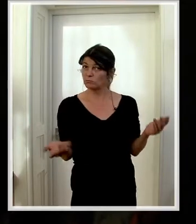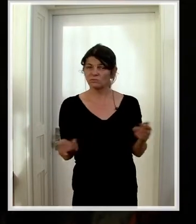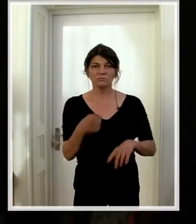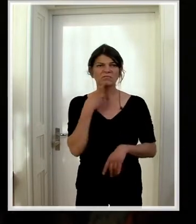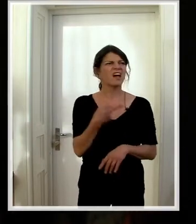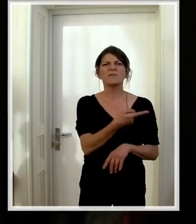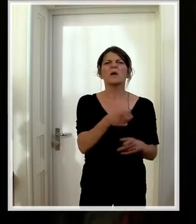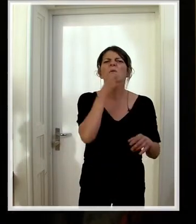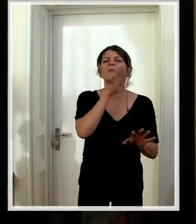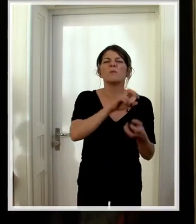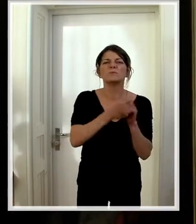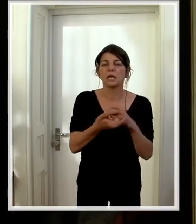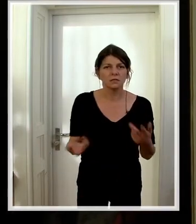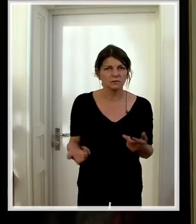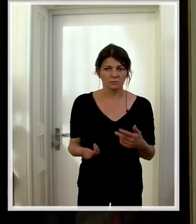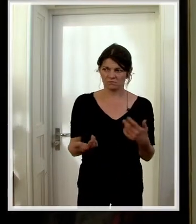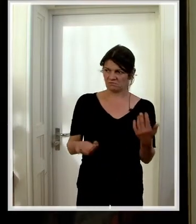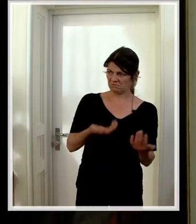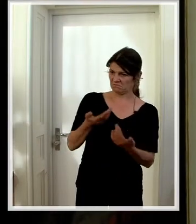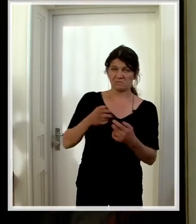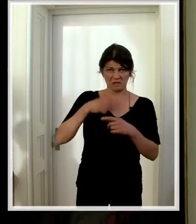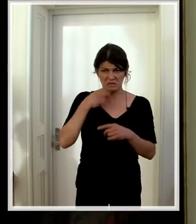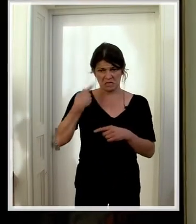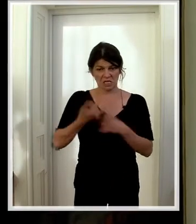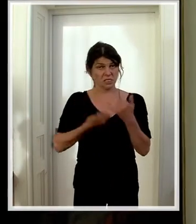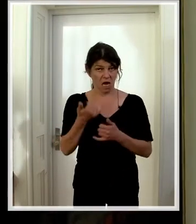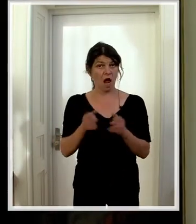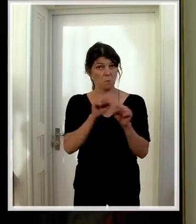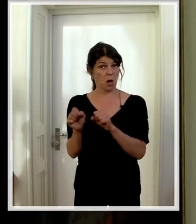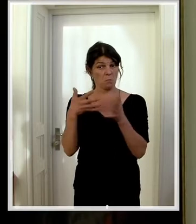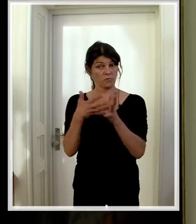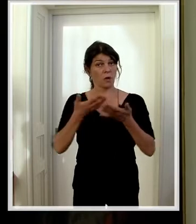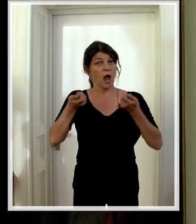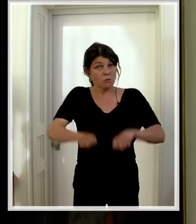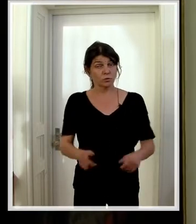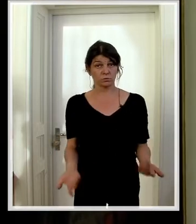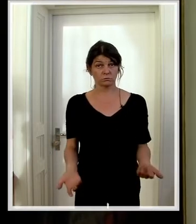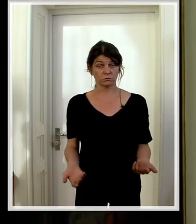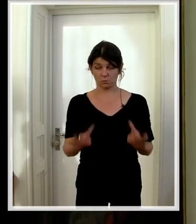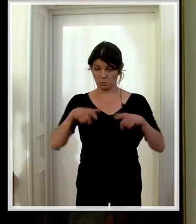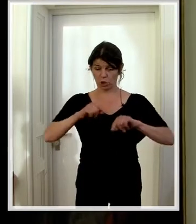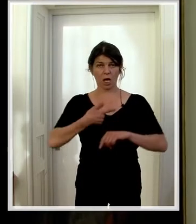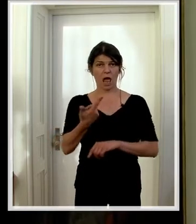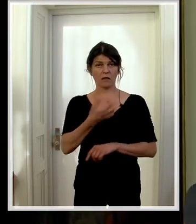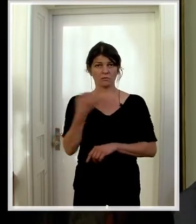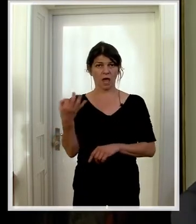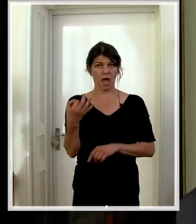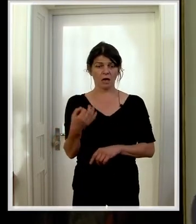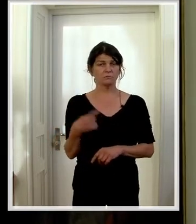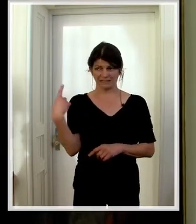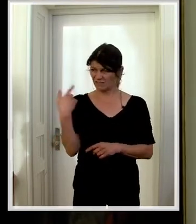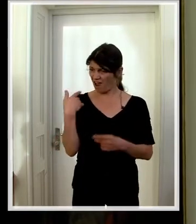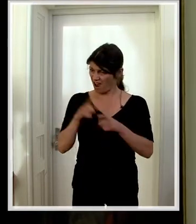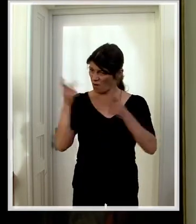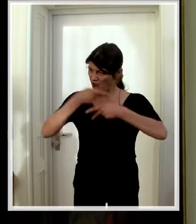Utopie zu reden, dass nächstes Jahr eine Variantenprüfung abgeschlossen ist, ja, dann nimmt sich der Landtag... Ich meine, ich habe auch zugestimmt bei